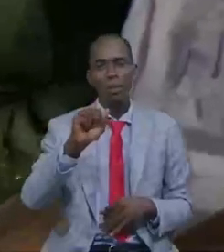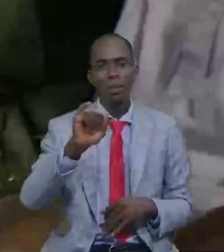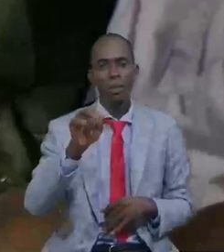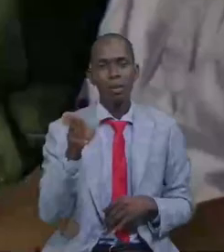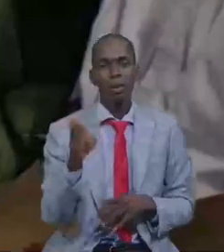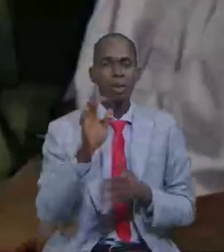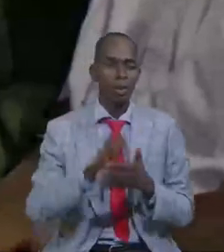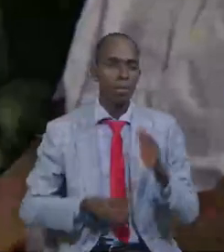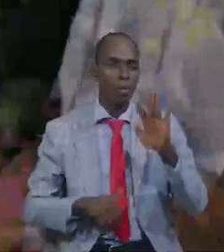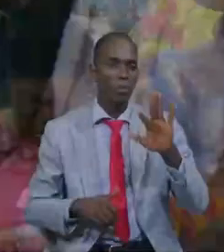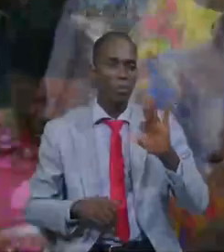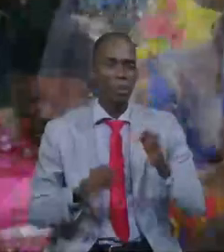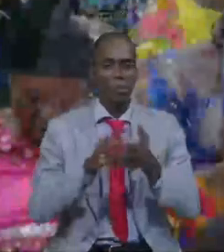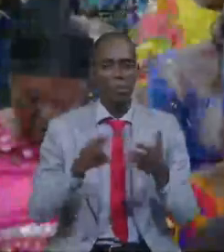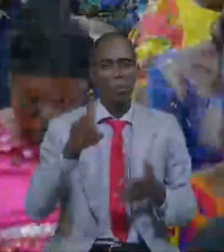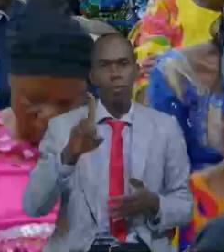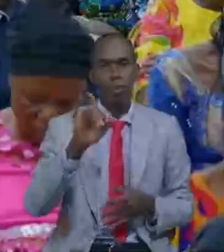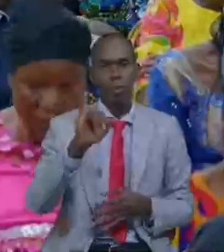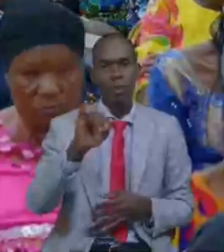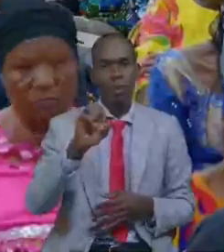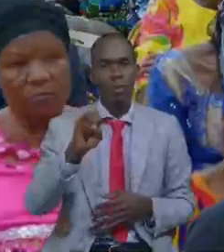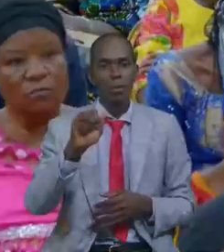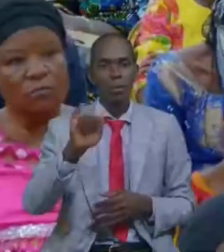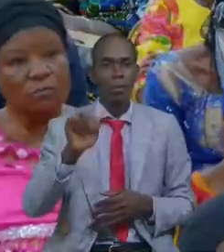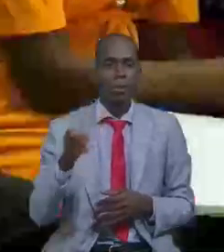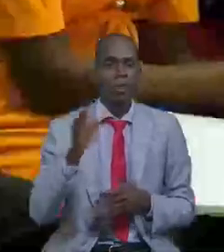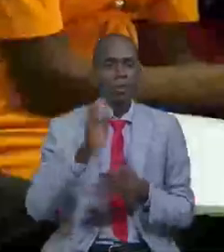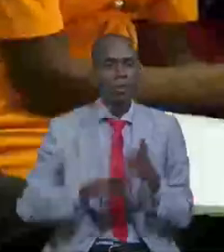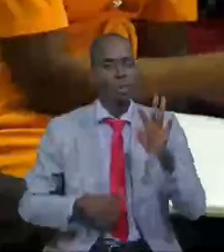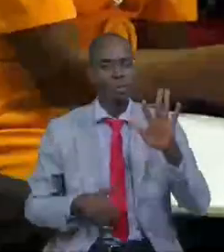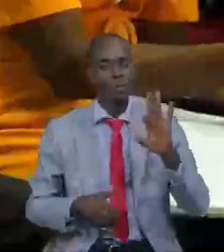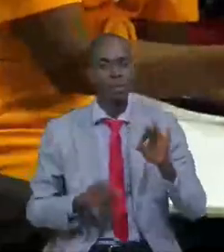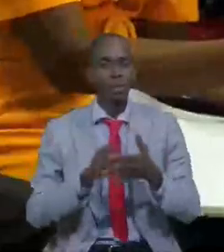verset 1er. Ésaïe, chapitre 59, verset 1. Non,